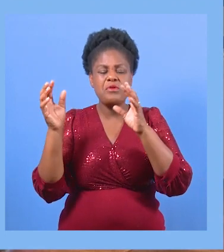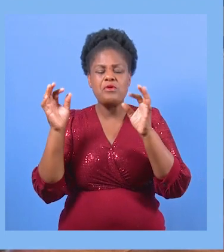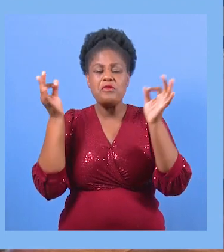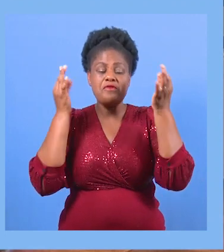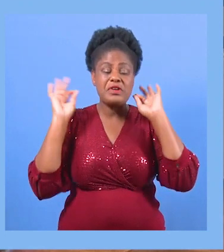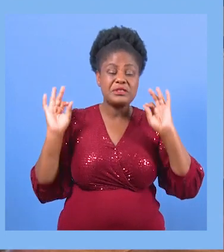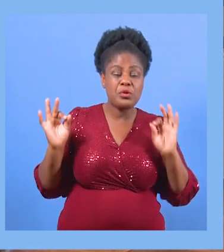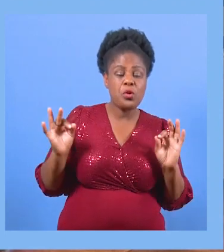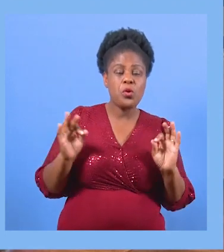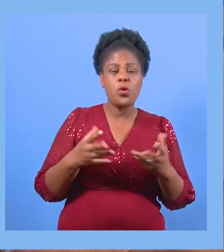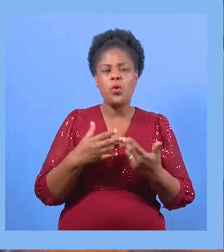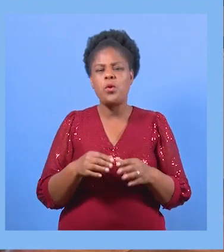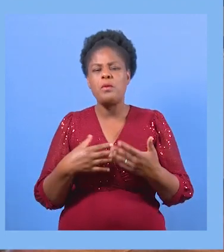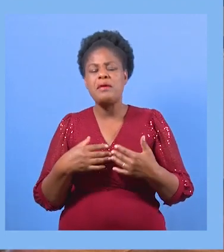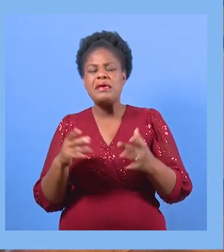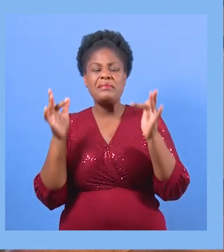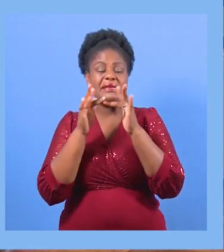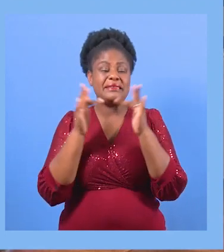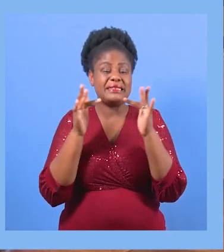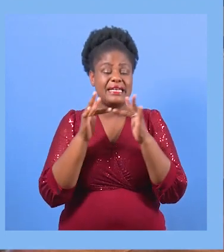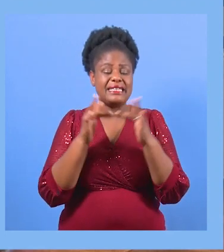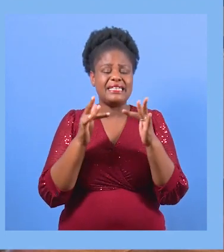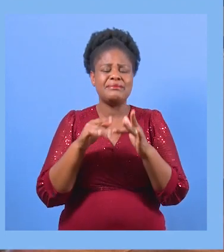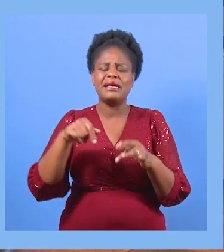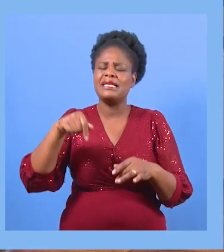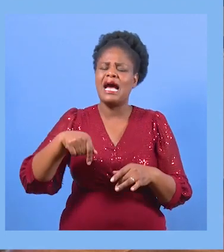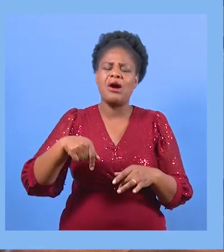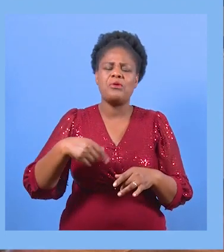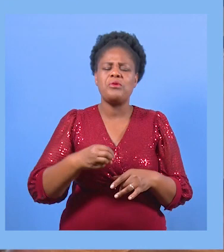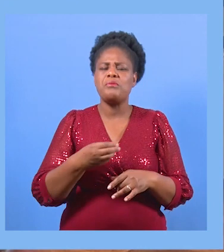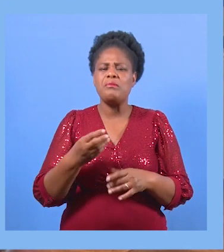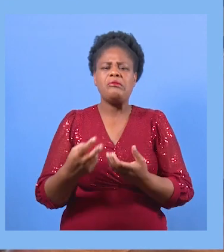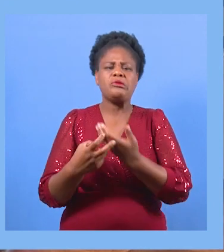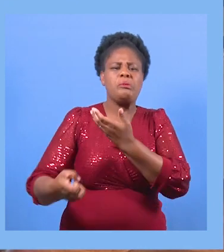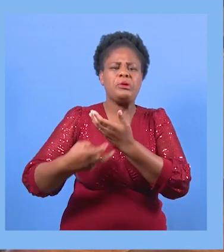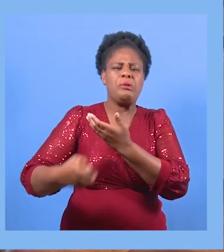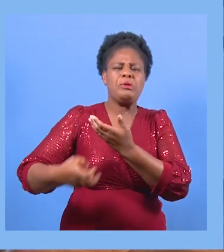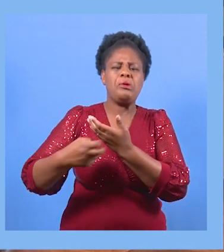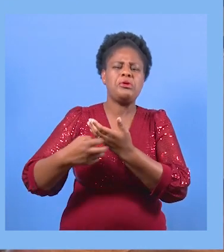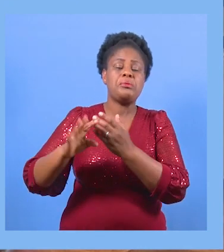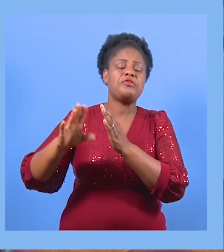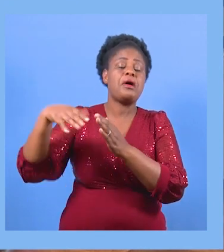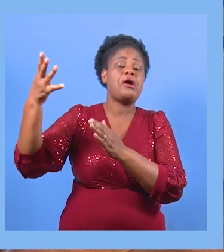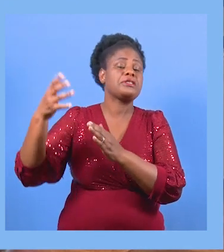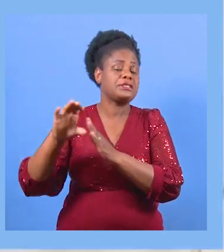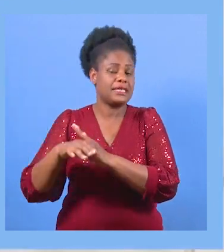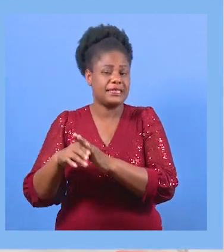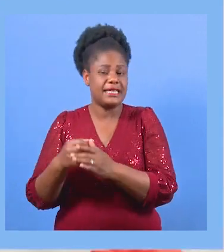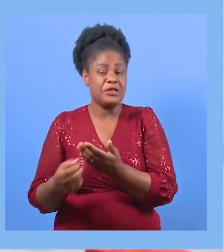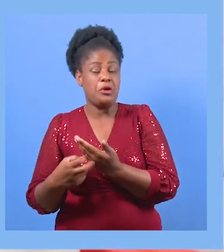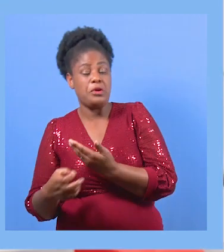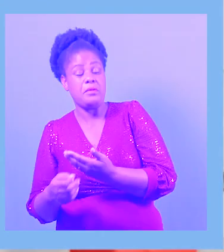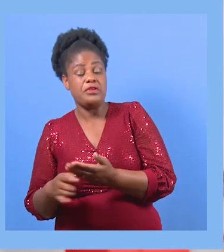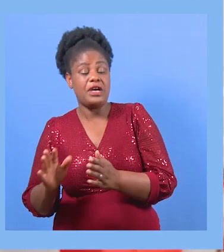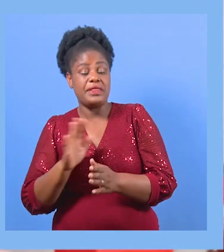nevamwe, nekudaro tarasa tsika dzedu nenduramo dzedu sevanhu vatema. Taakuteedzera zvatinoona zvichiitika navamwe vekunze.